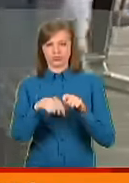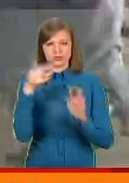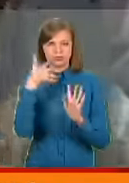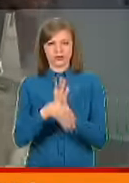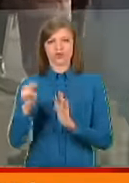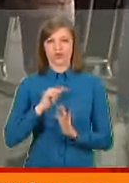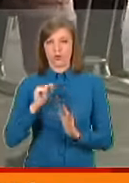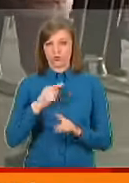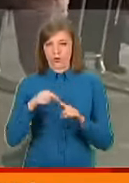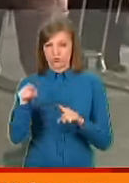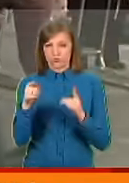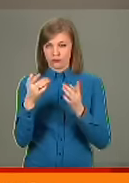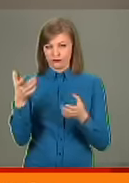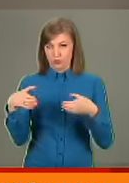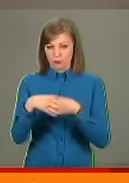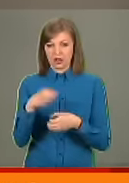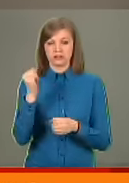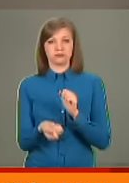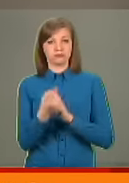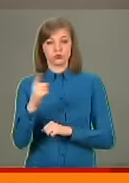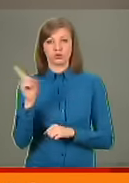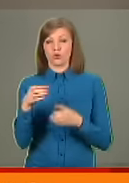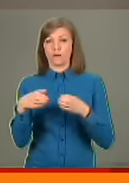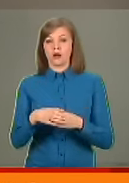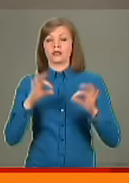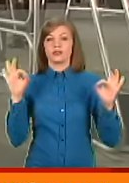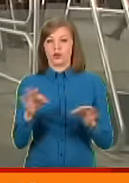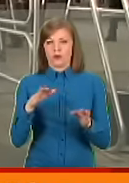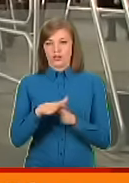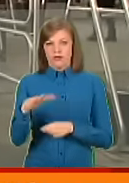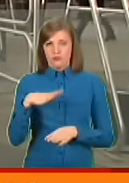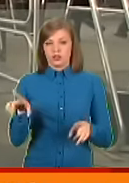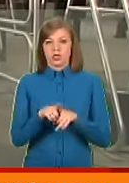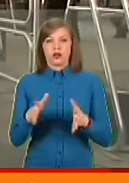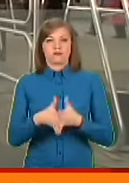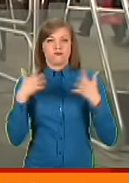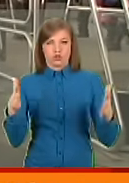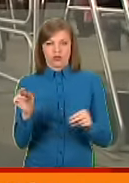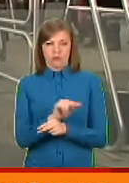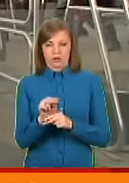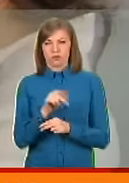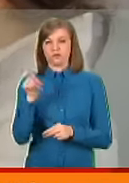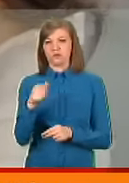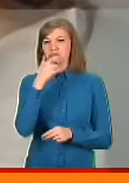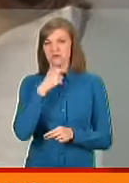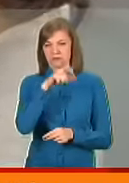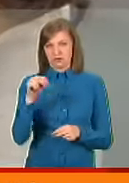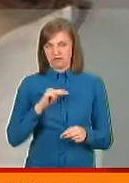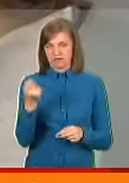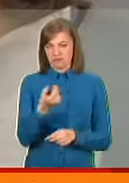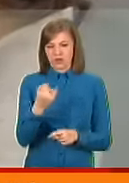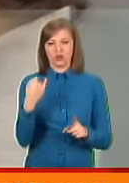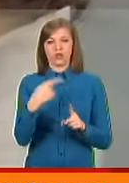вивчила роботу «Енергодарбудмеханізації» і виявила, що вона ніколи не виконувала таких масштабних ремонтів, має скромний штат працівників